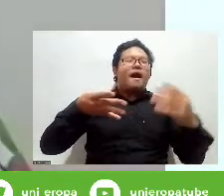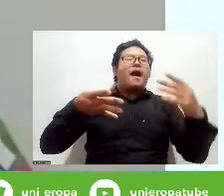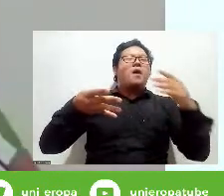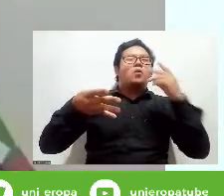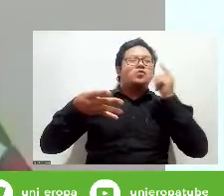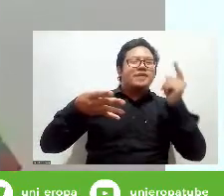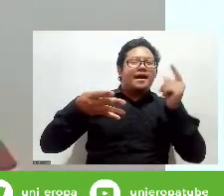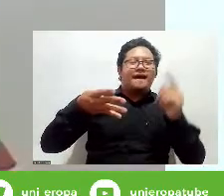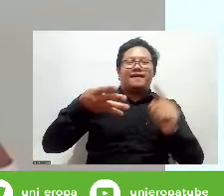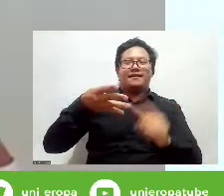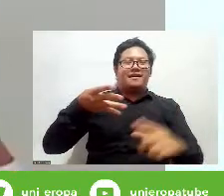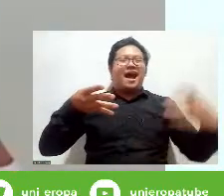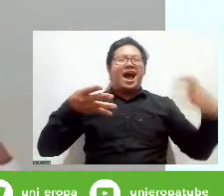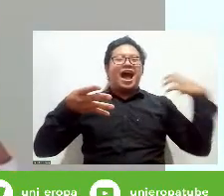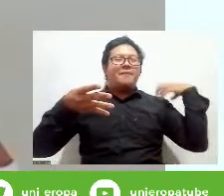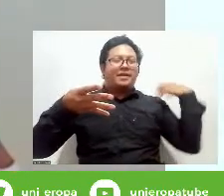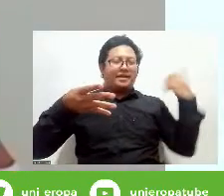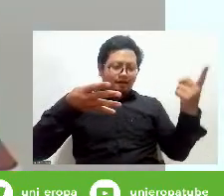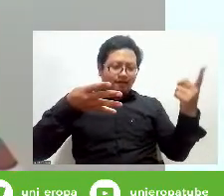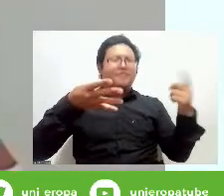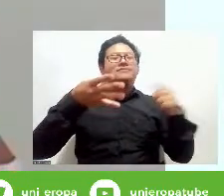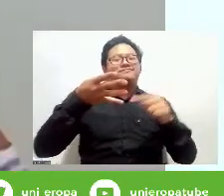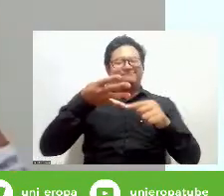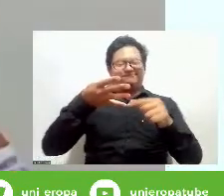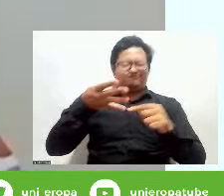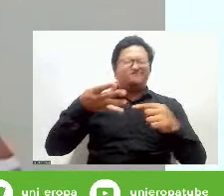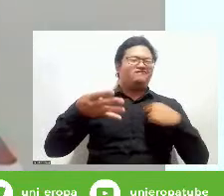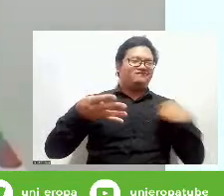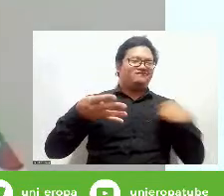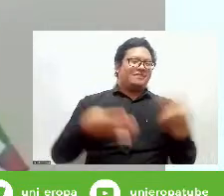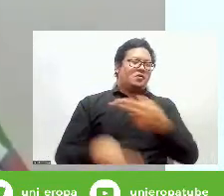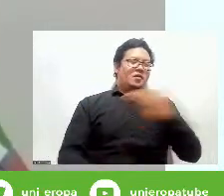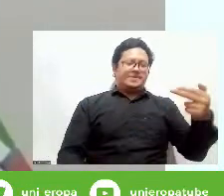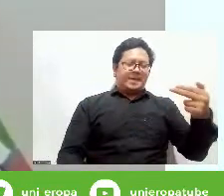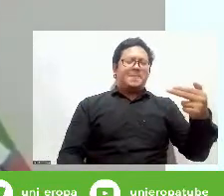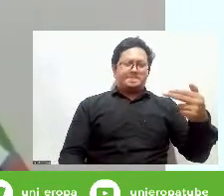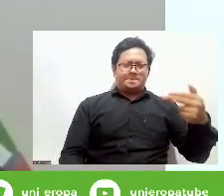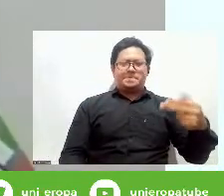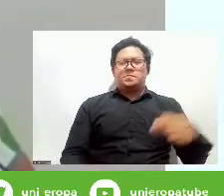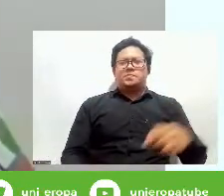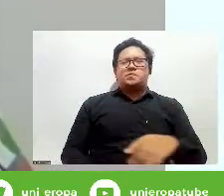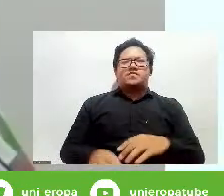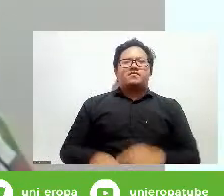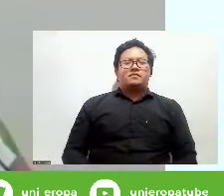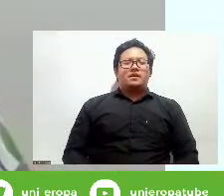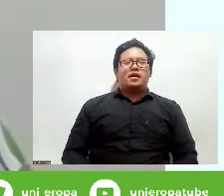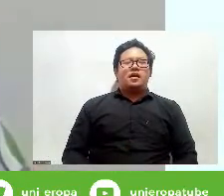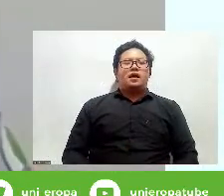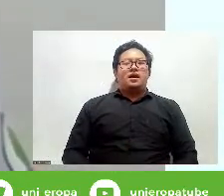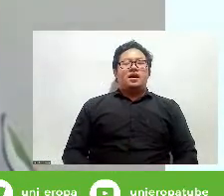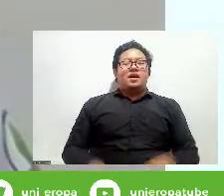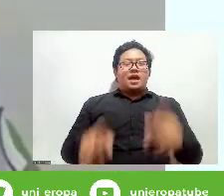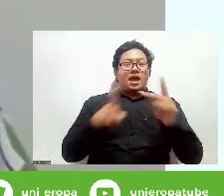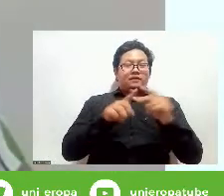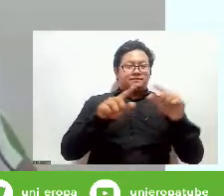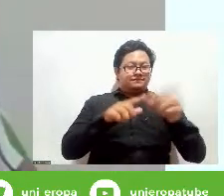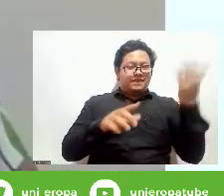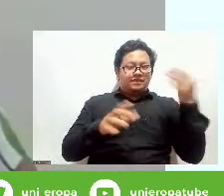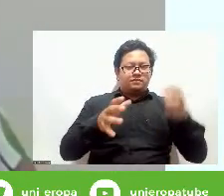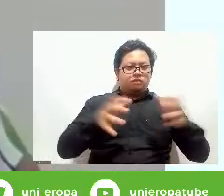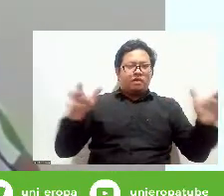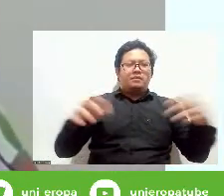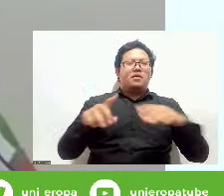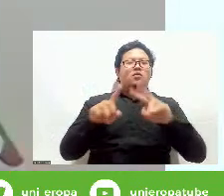dari 14,9 juta diseluruh Indonesia 12,9 juta nya ada di